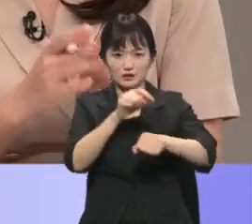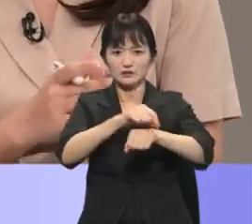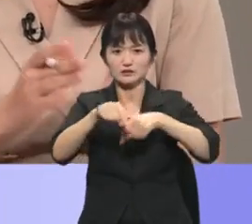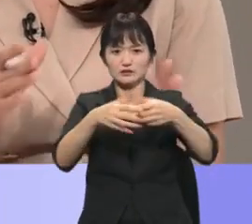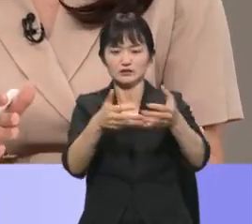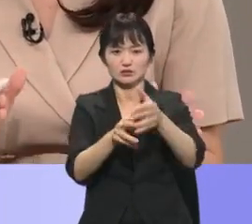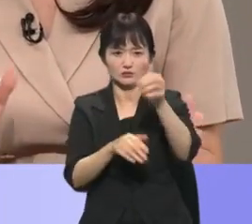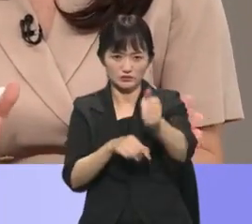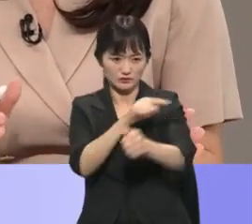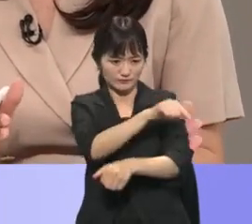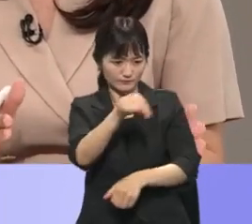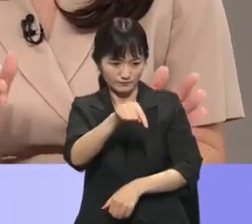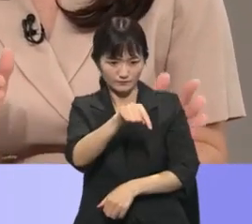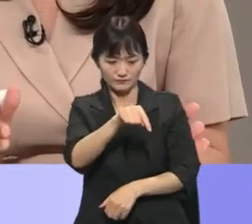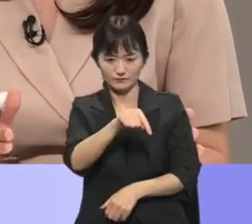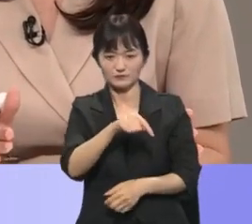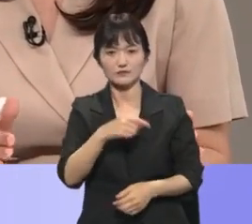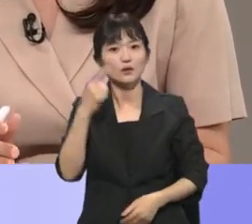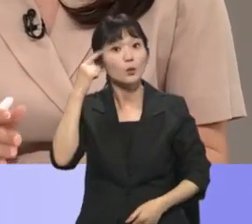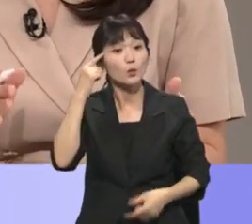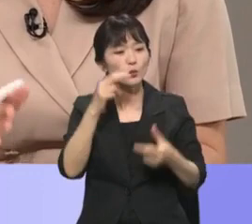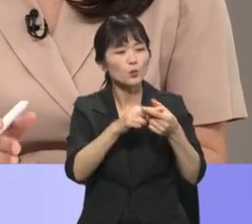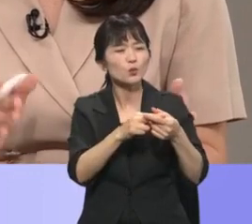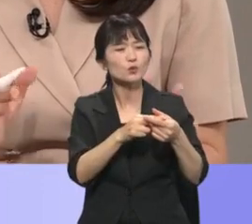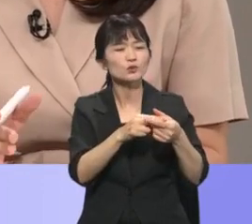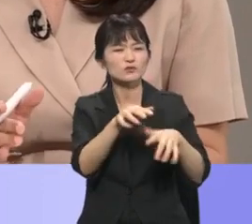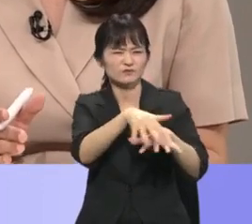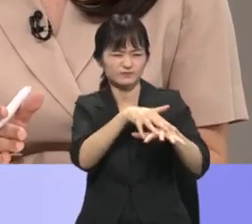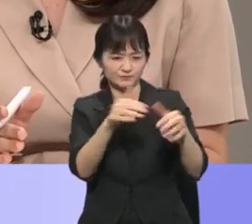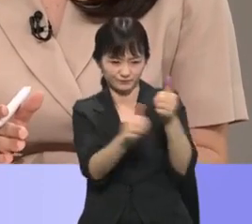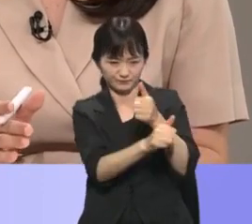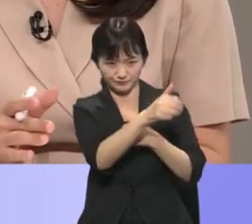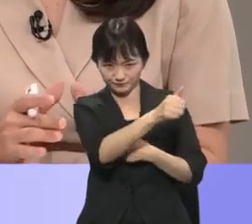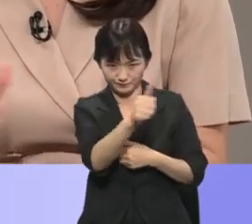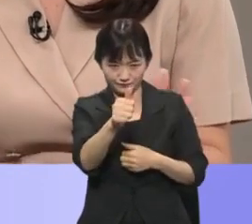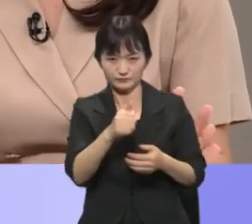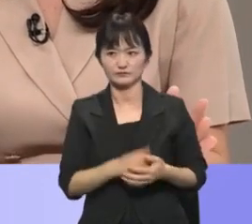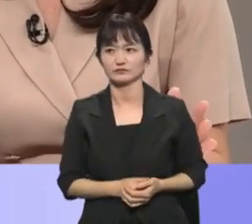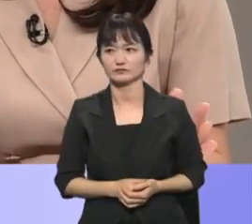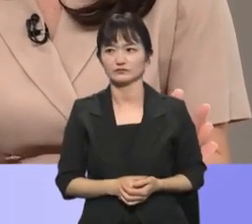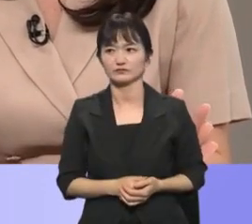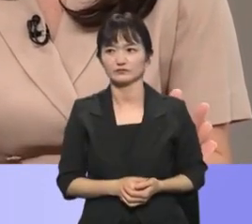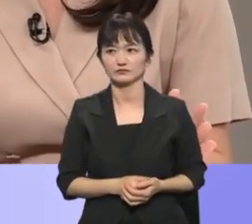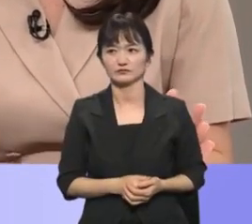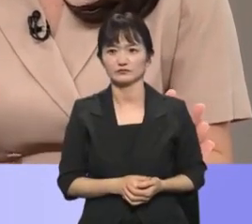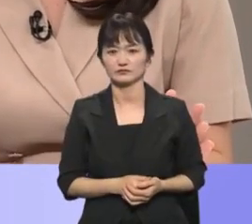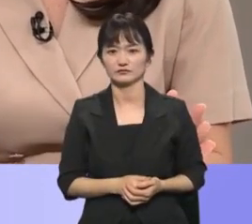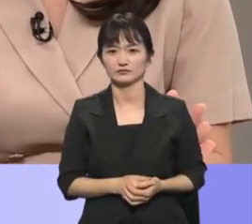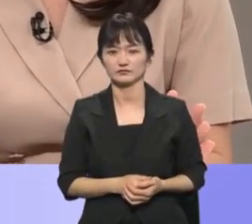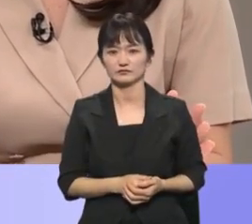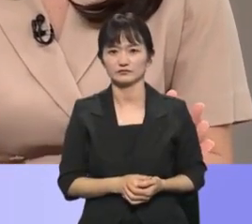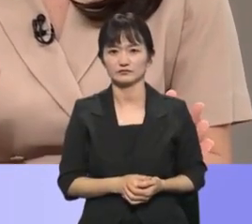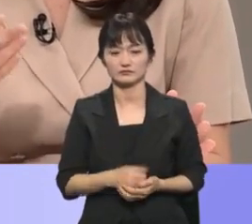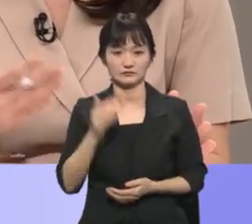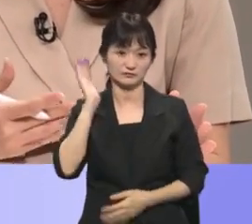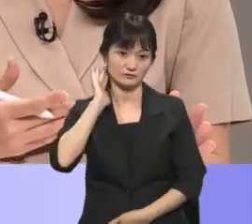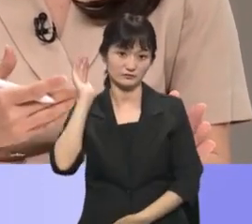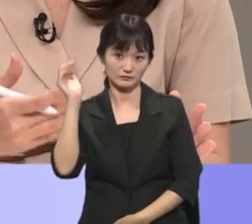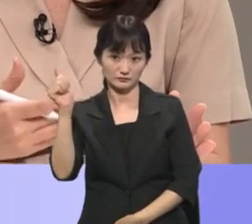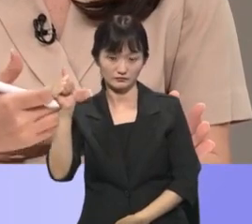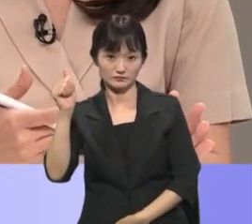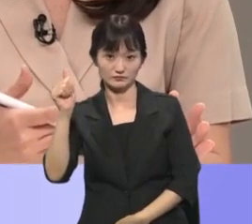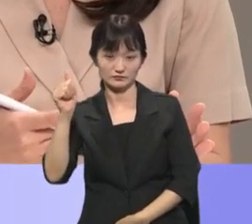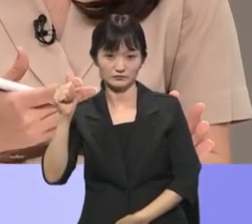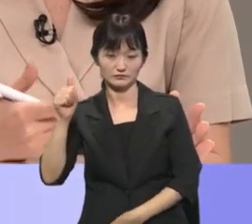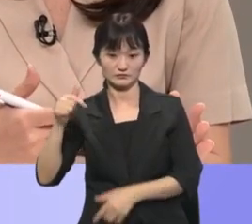그들이 공동조직위원장이기 때문입니다 그러니까 이게 공동조직위원장으로 확대 개편을 한 면이 있어요 그리고 대통령은 직접 본인이